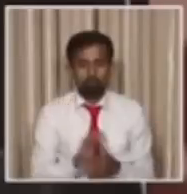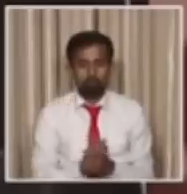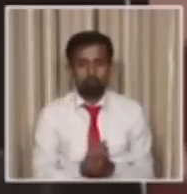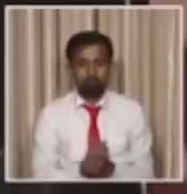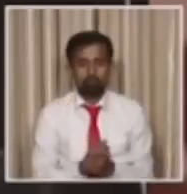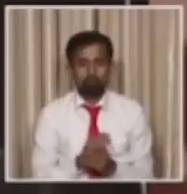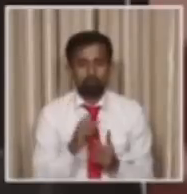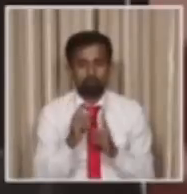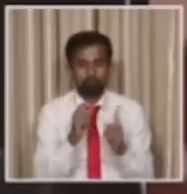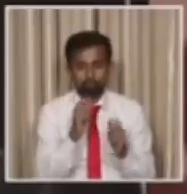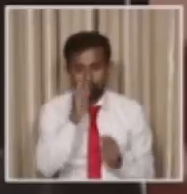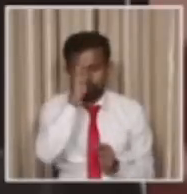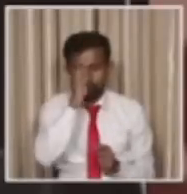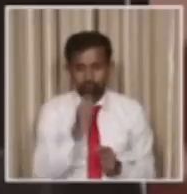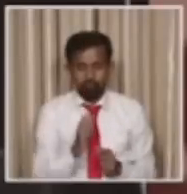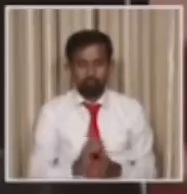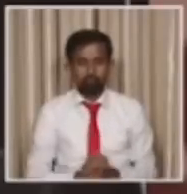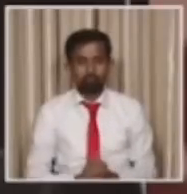ගරු මන්ත්‍රීතුමනි